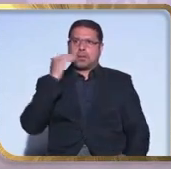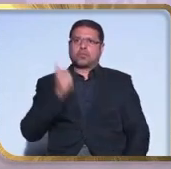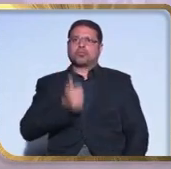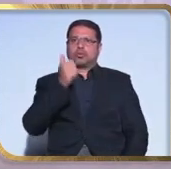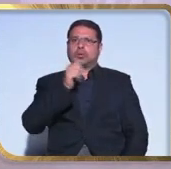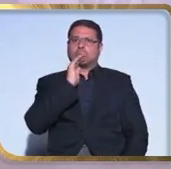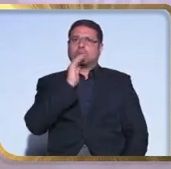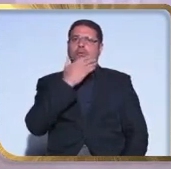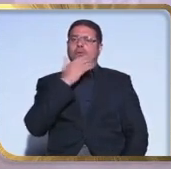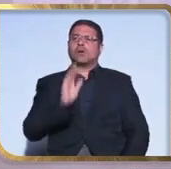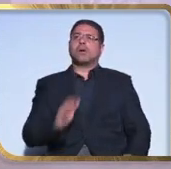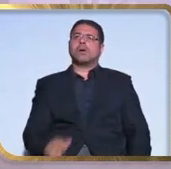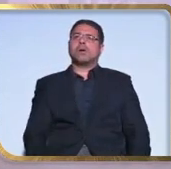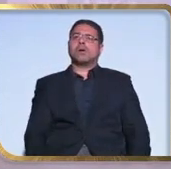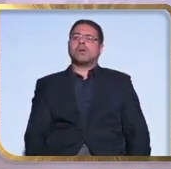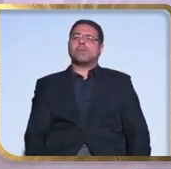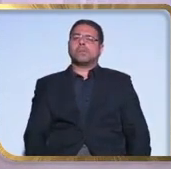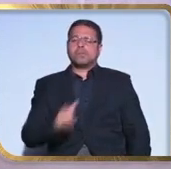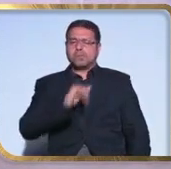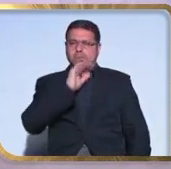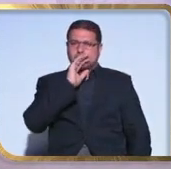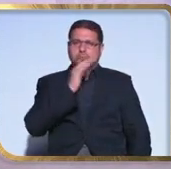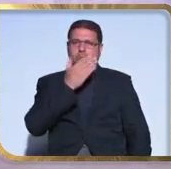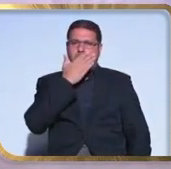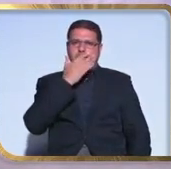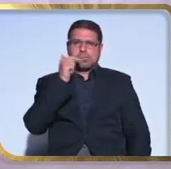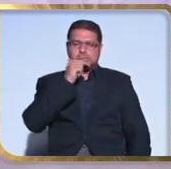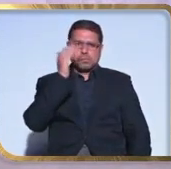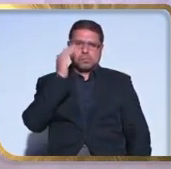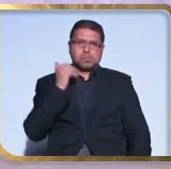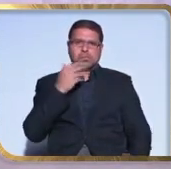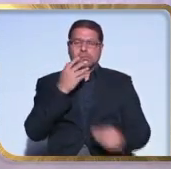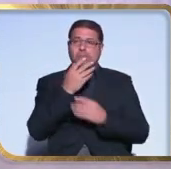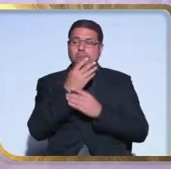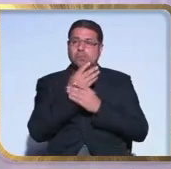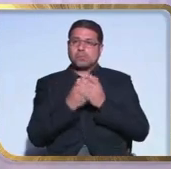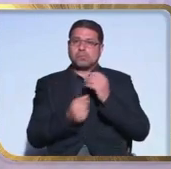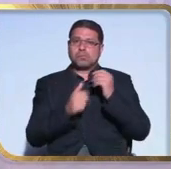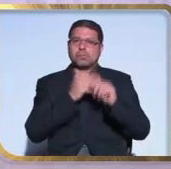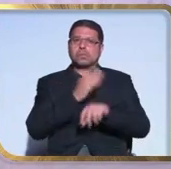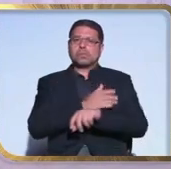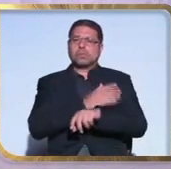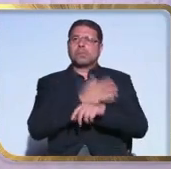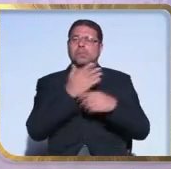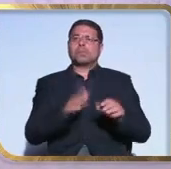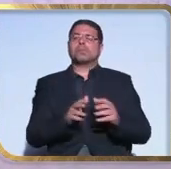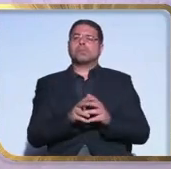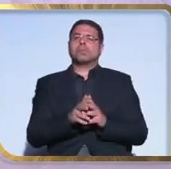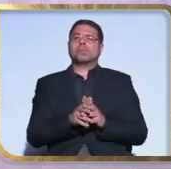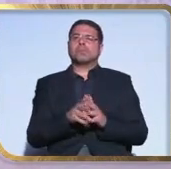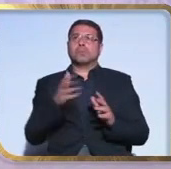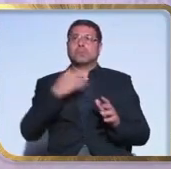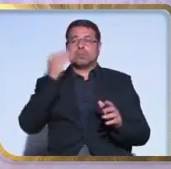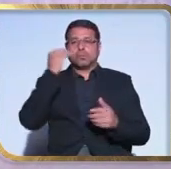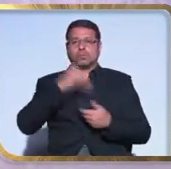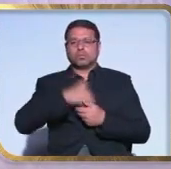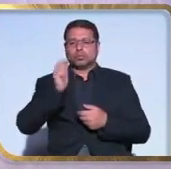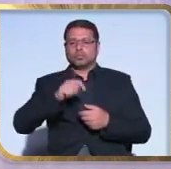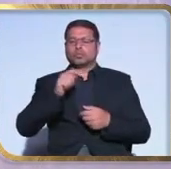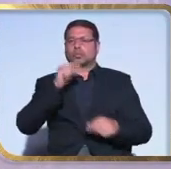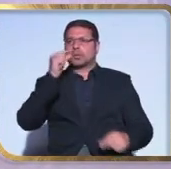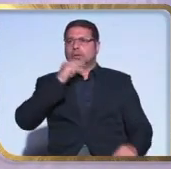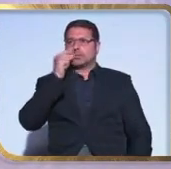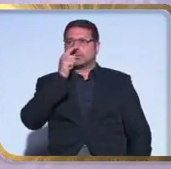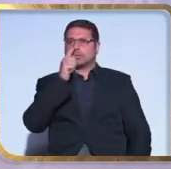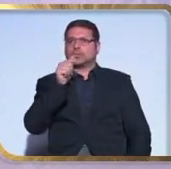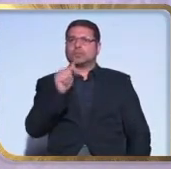امم بس الحمد لله برض البنت يعني نزلت عندها تعب كده امم عايزه اعرف حكم الدين ايه يا دكتوره